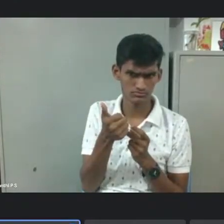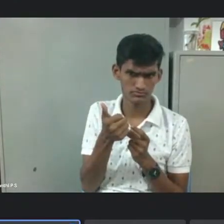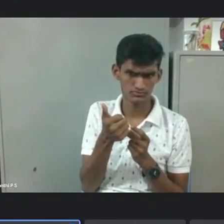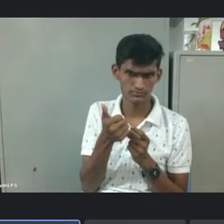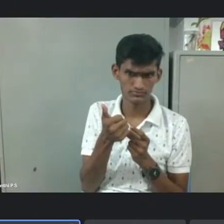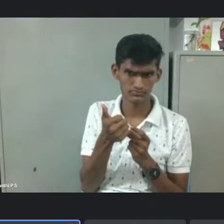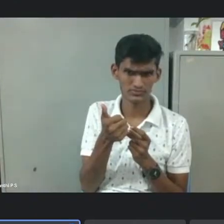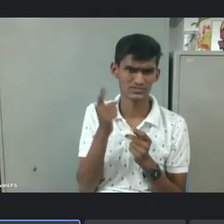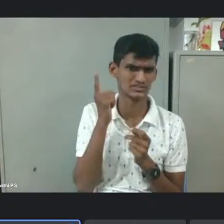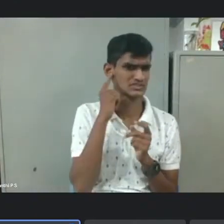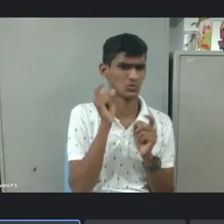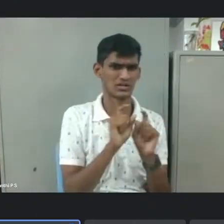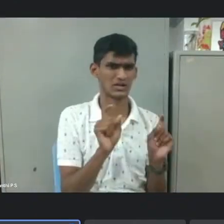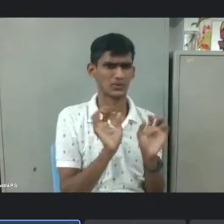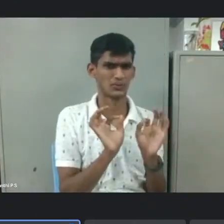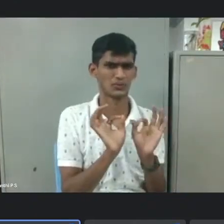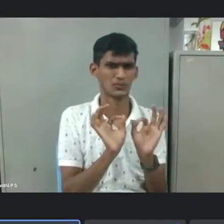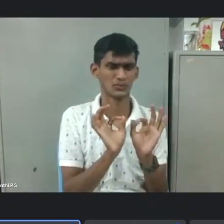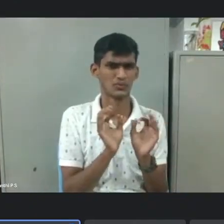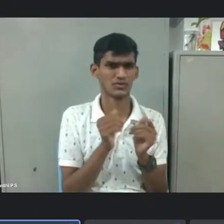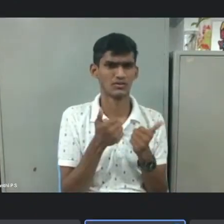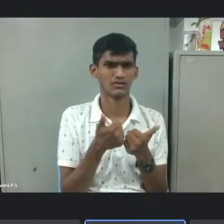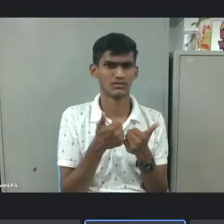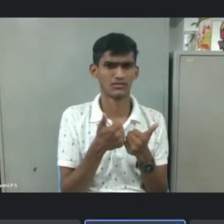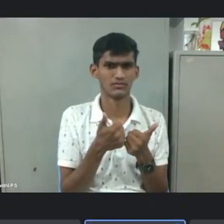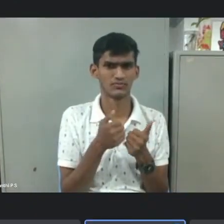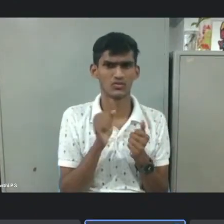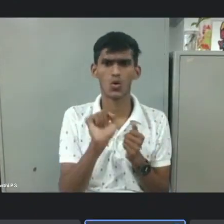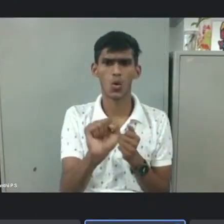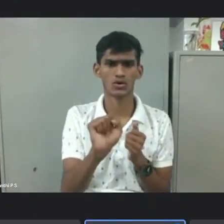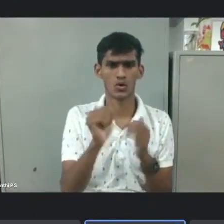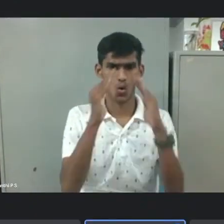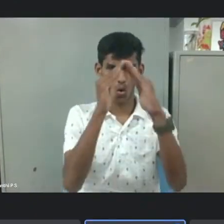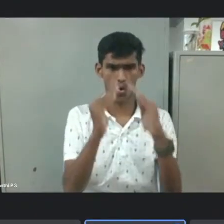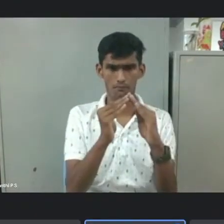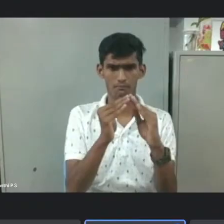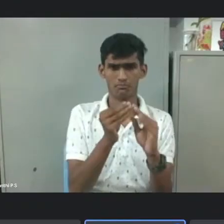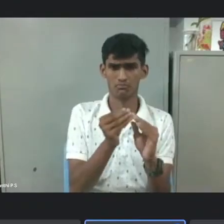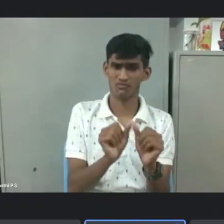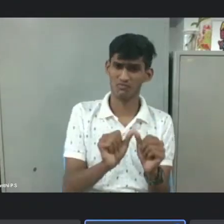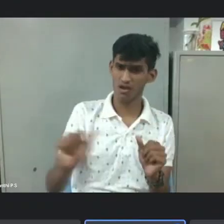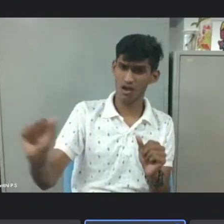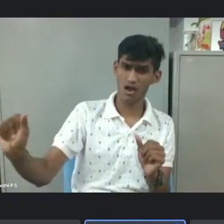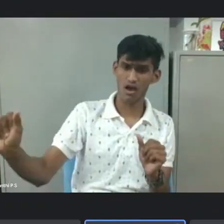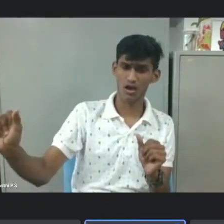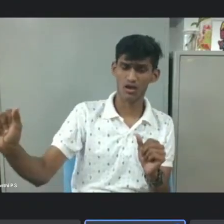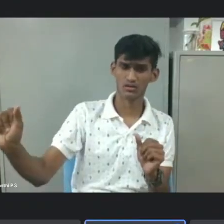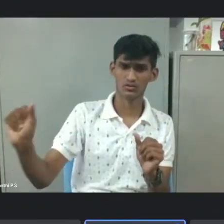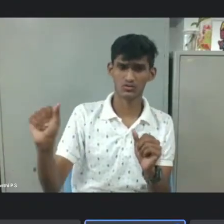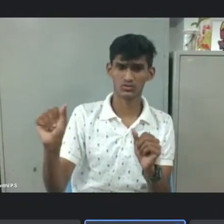ചെറിയ സമയത്ത് ക്ലിയർ കുറവുണ്ട്, പറയും. നിങ്ങളുടെ വീടിൽ നിന്ന് ഒരുപാട് അകലെയാണോ സ്കൂളുകൾ ഇപ്പം